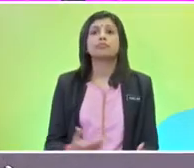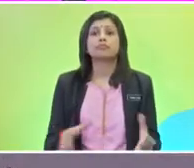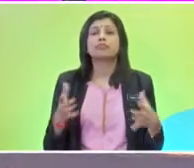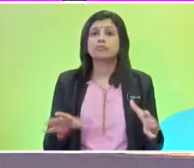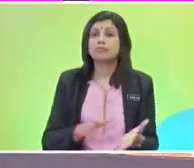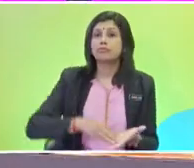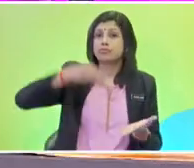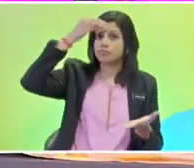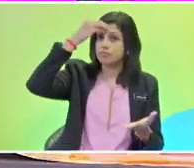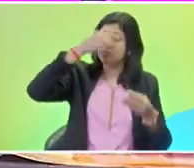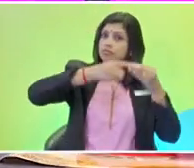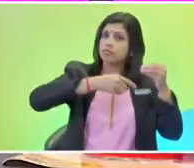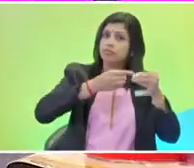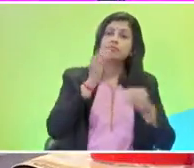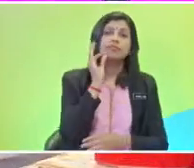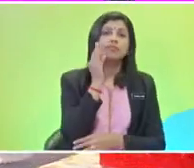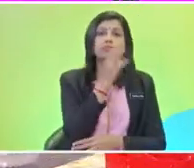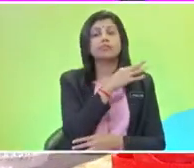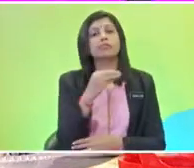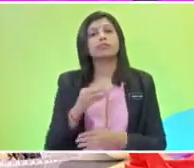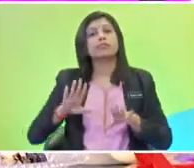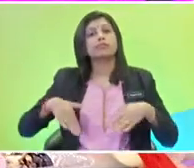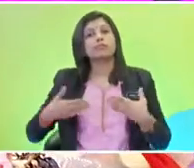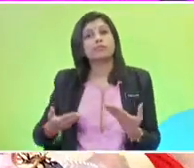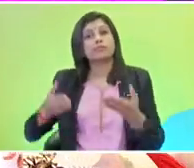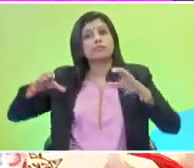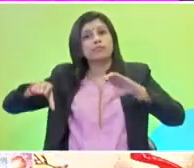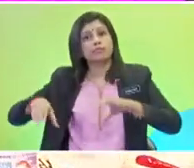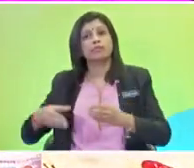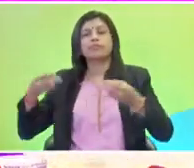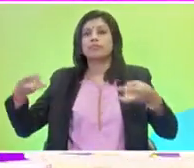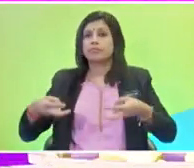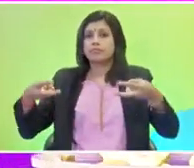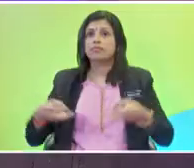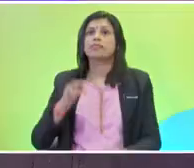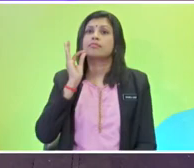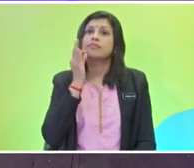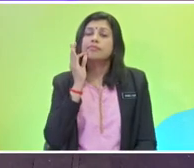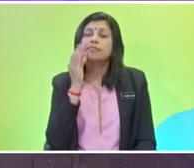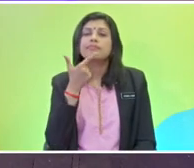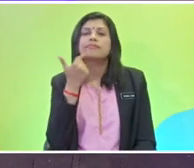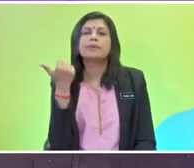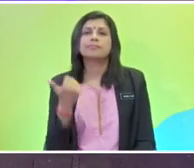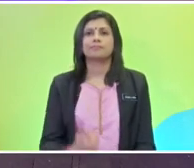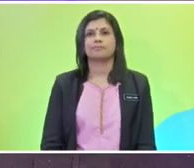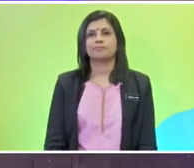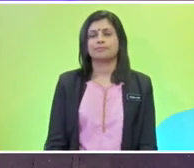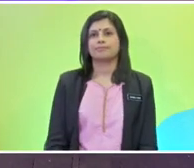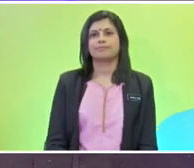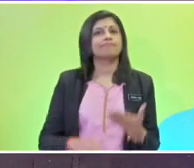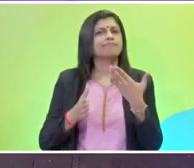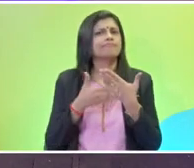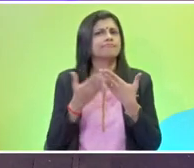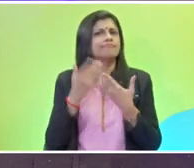mana caranya nak buat salad buah yang sangat-sangat senang. Sedap kan? Sedap. Simple dan mudah.